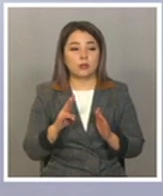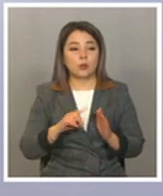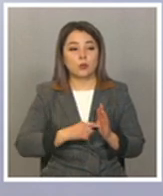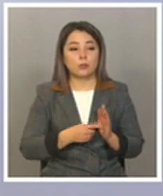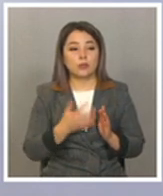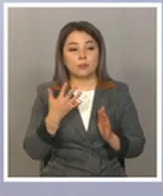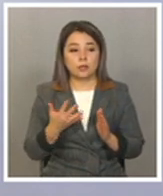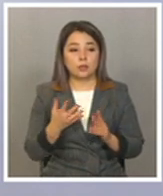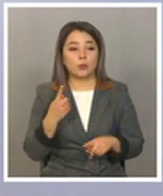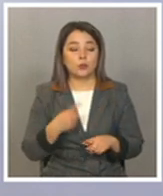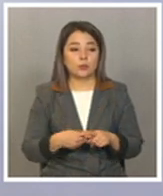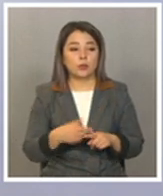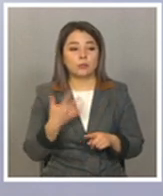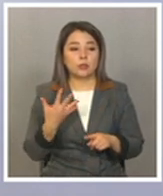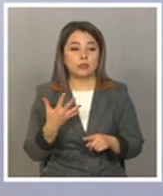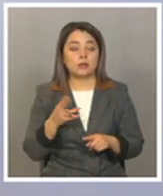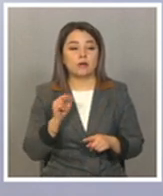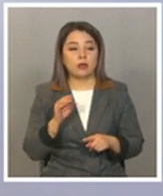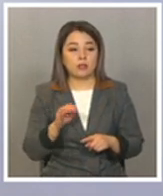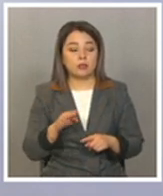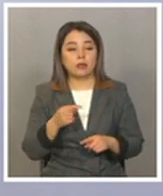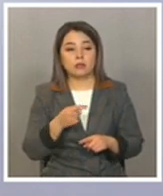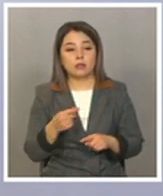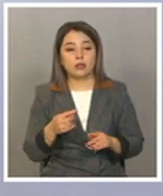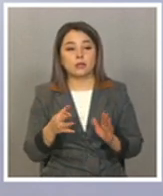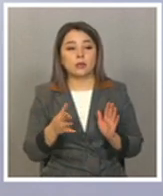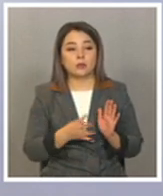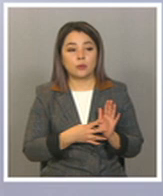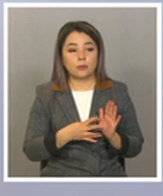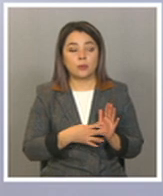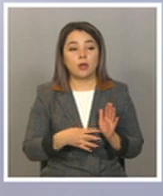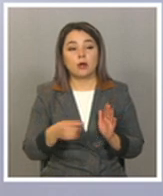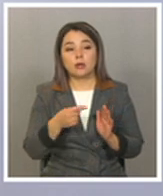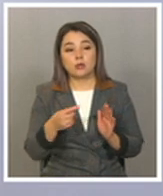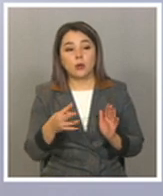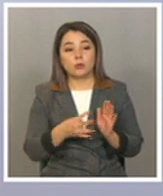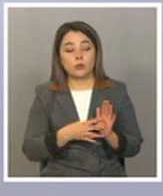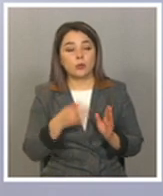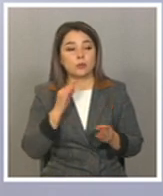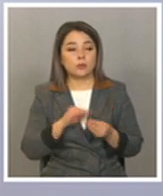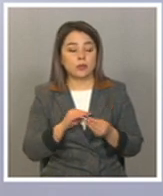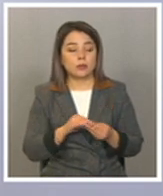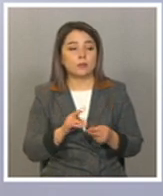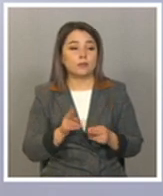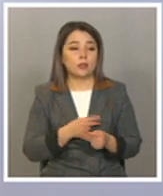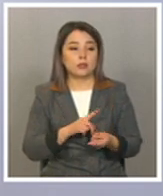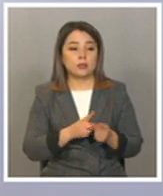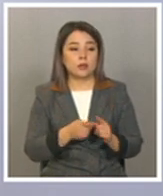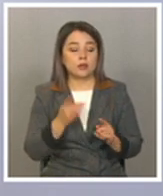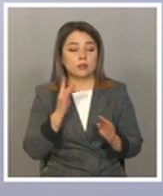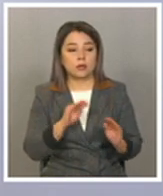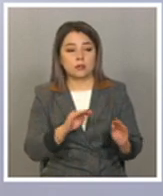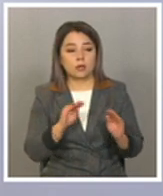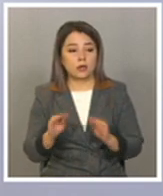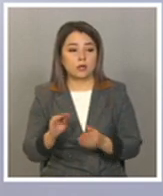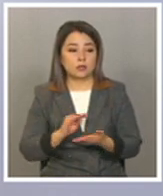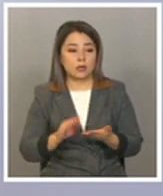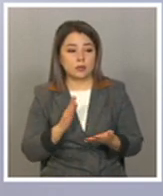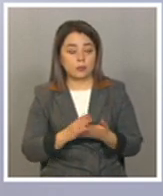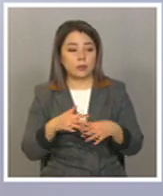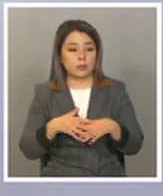көбейтінісі қосу 5-тің квадраты. Азайту 9-ды өзгерісіз көшіріп жазамыз. Есептеу